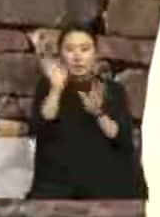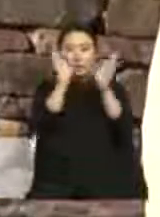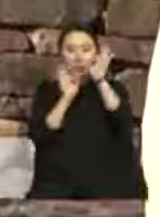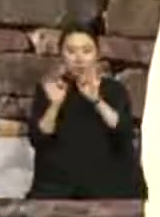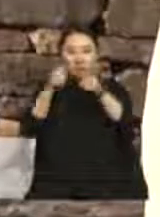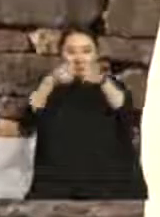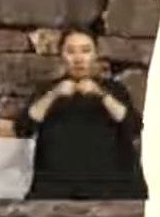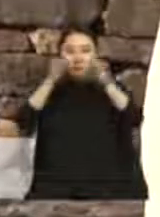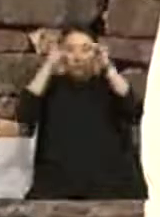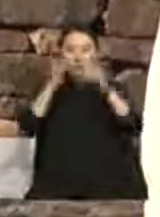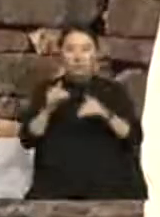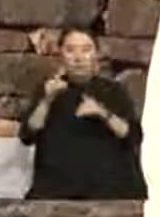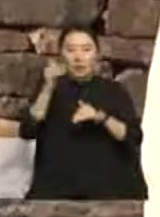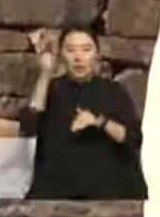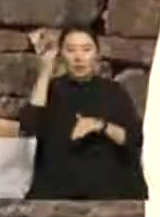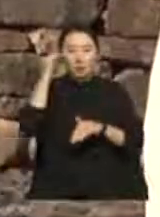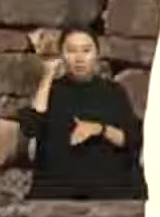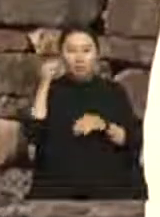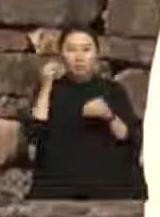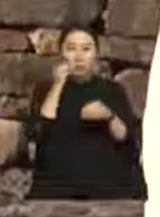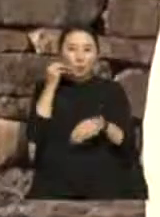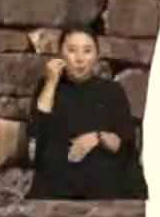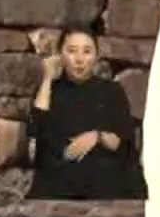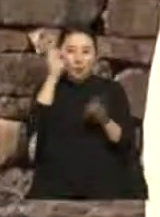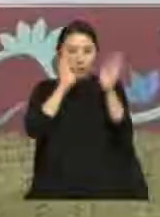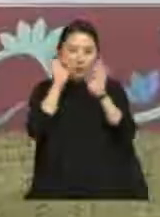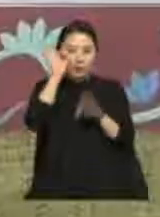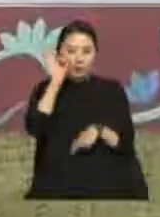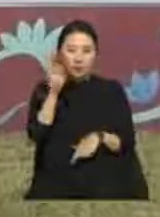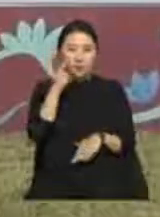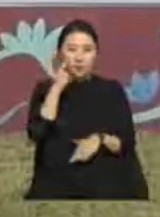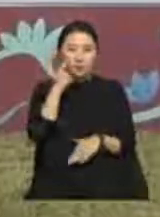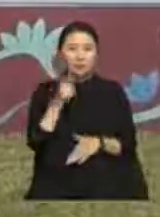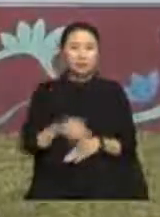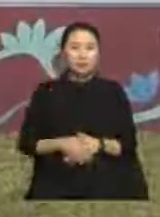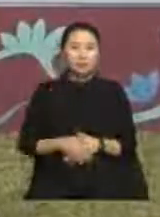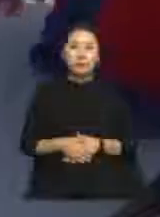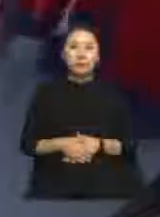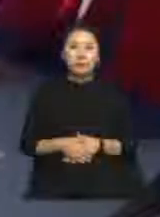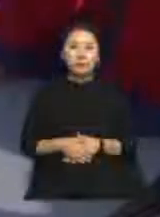자세한 모집 내용은 한성백제문화제 공식 홈페이지에서 확인 가능합니다.